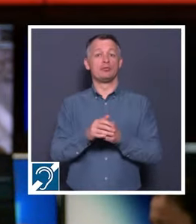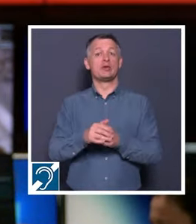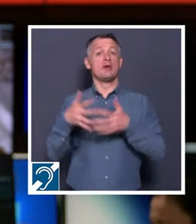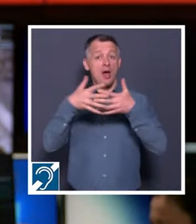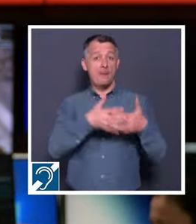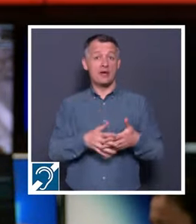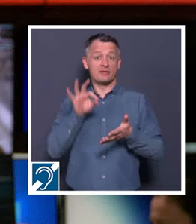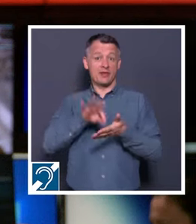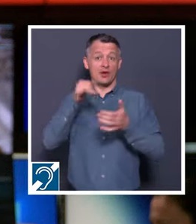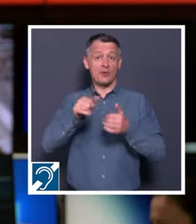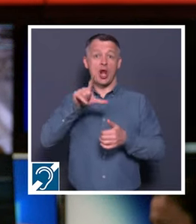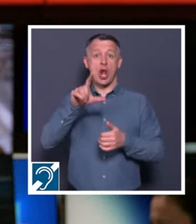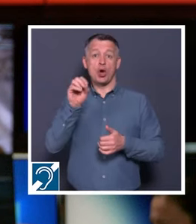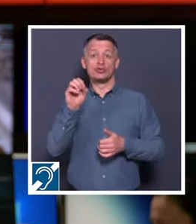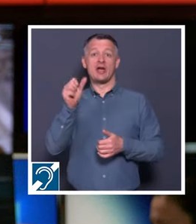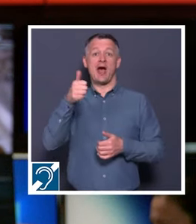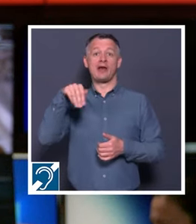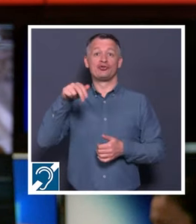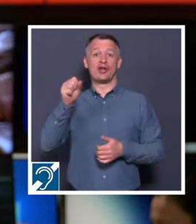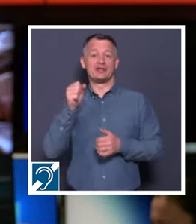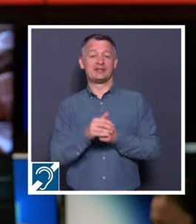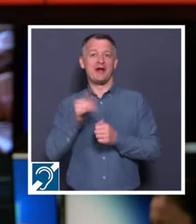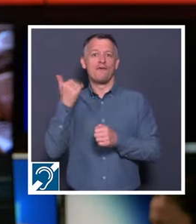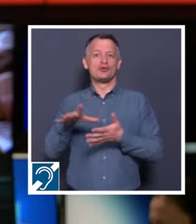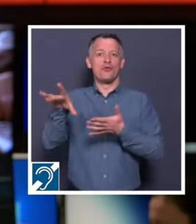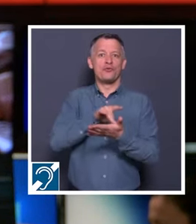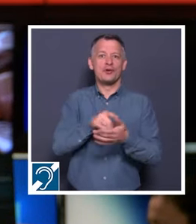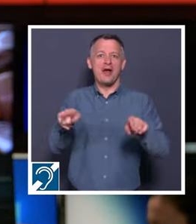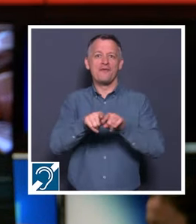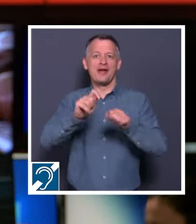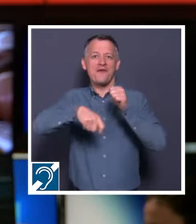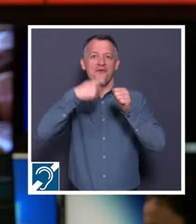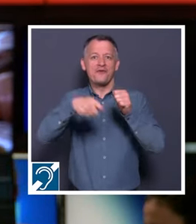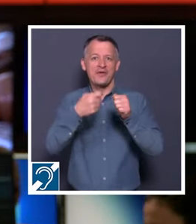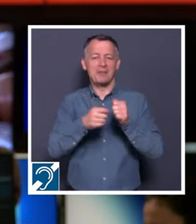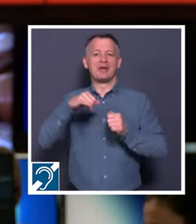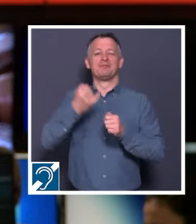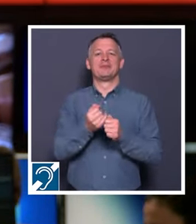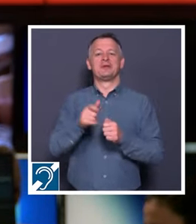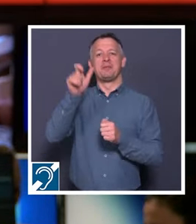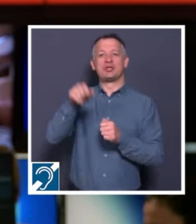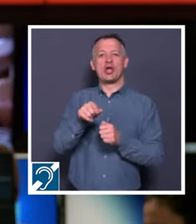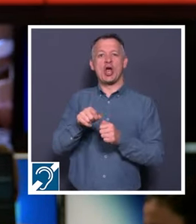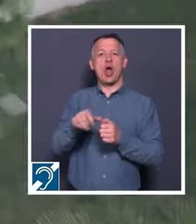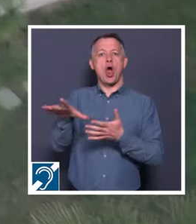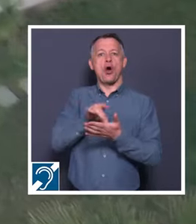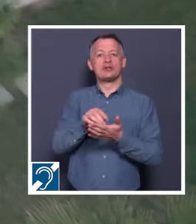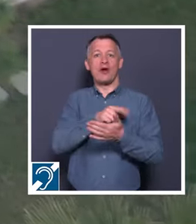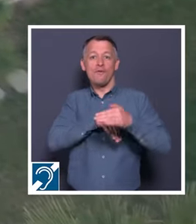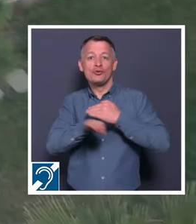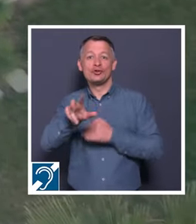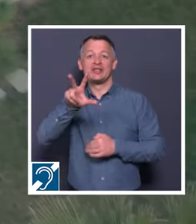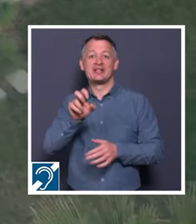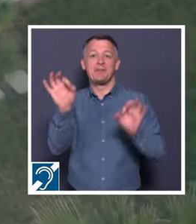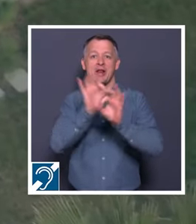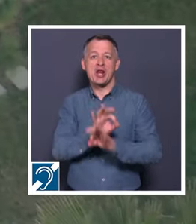de aceasta în Los Angeles a avut loc un jaf ca în filme. Hoții au reușit să plece cu 30 de milioane de dolari. Unul dintre cele mai